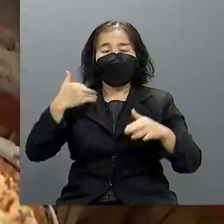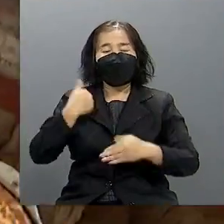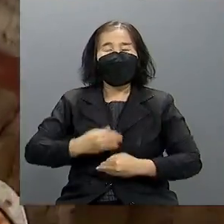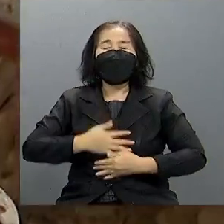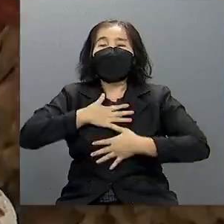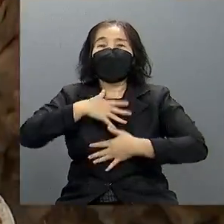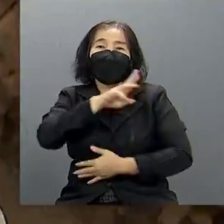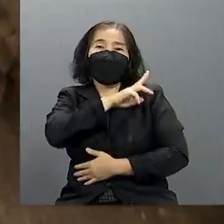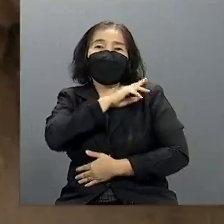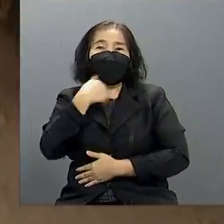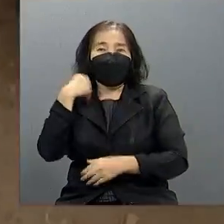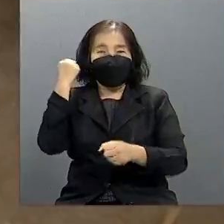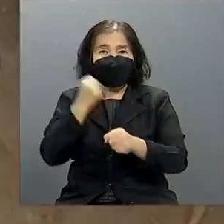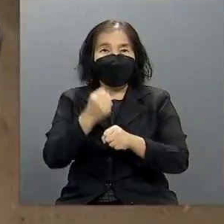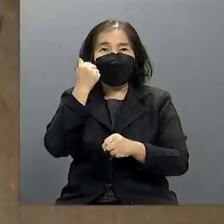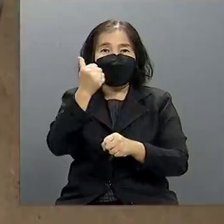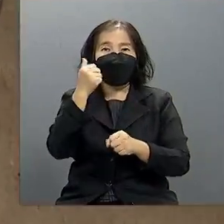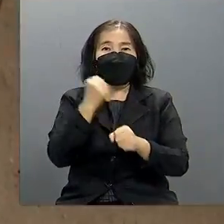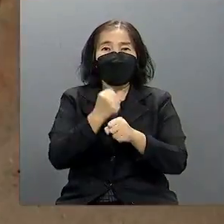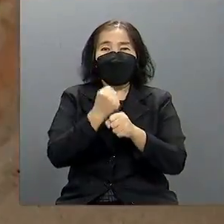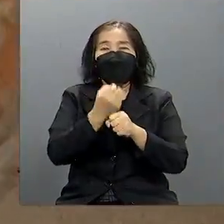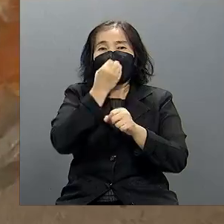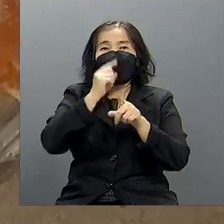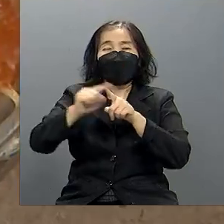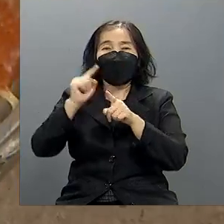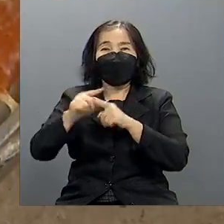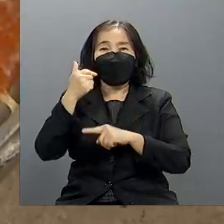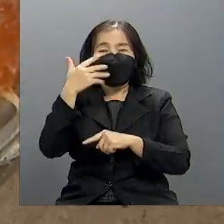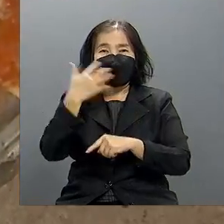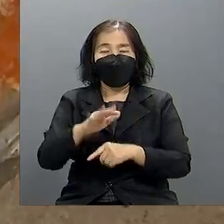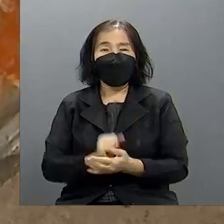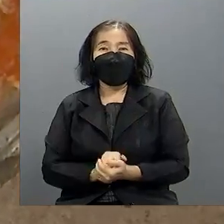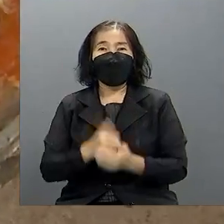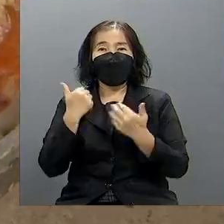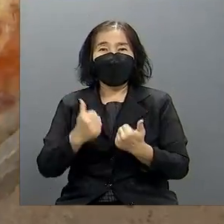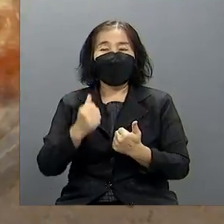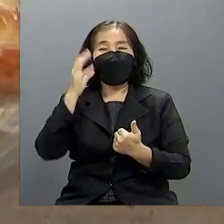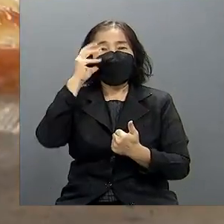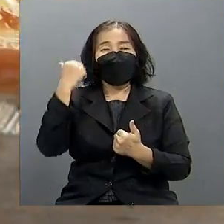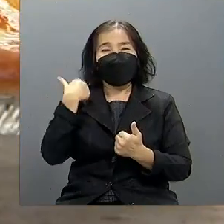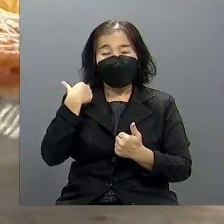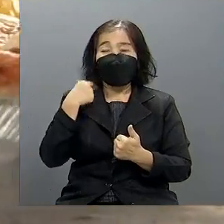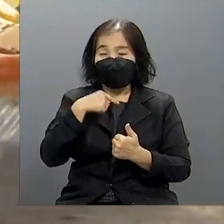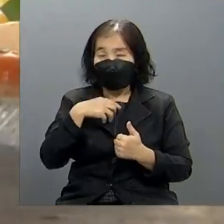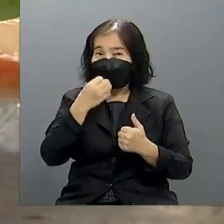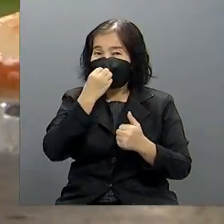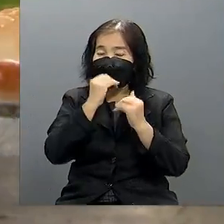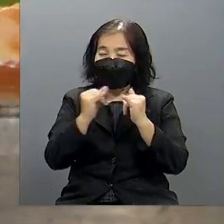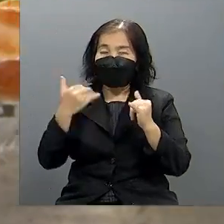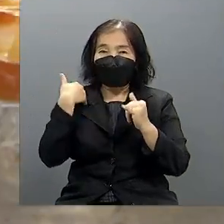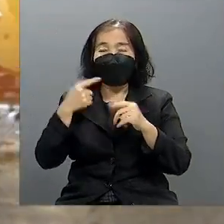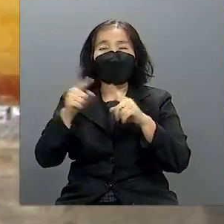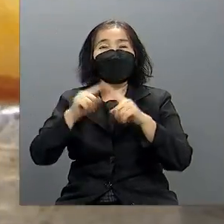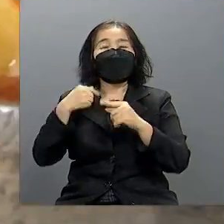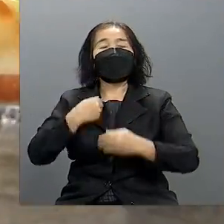ามารถผลิตอาหารออกมาได้1จานแล้วเอาไปให้คุณพ่อคุณแม่ที่มาด้วยเนี่ยได้ทานฝีมือตัวเองอันนั้นก็คือเป็นความภาคภูมิใจของ